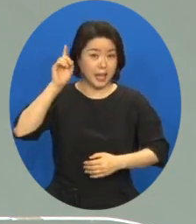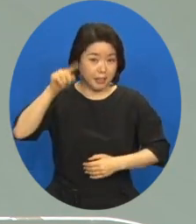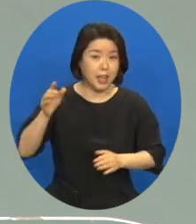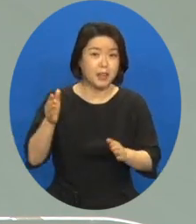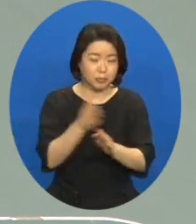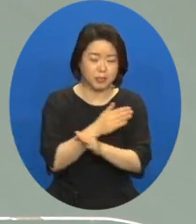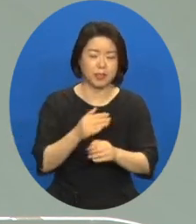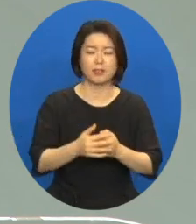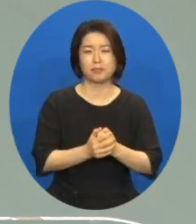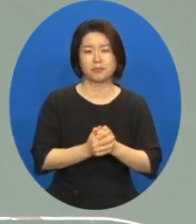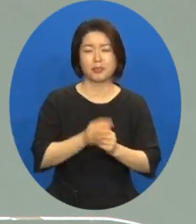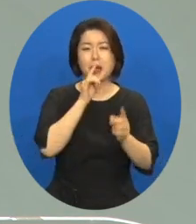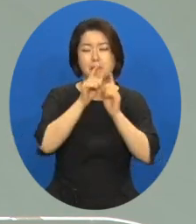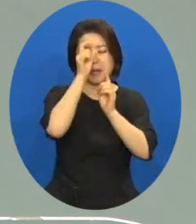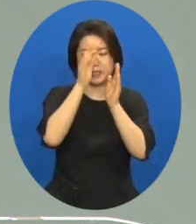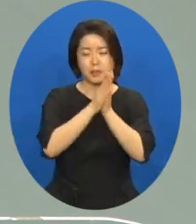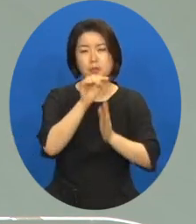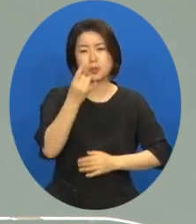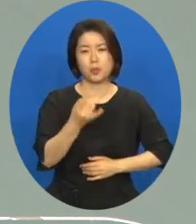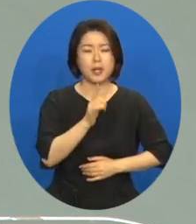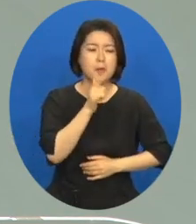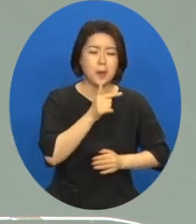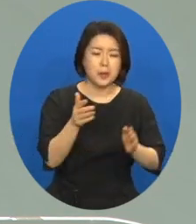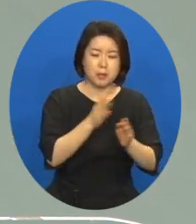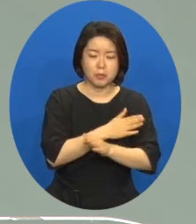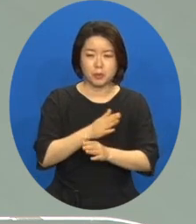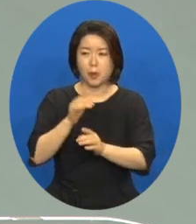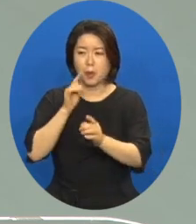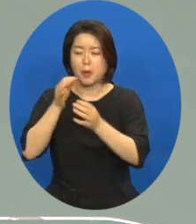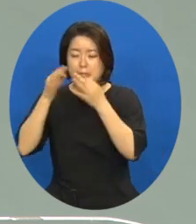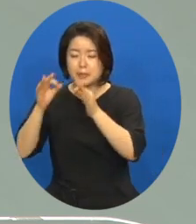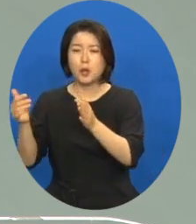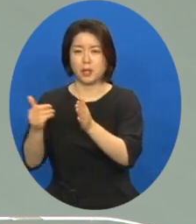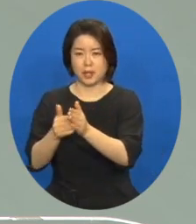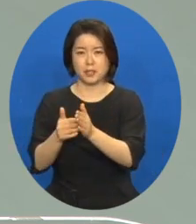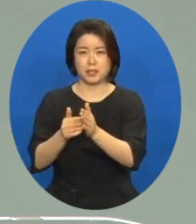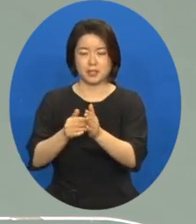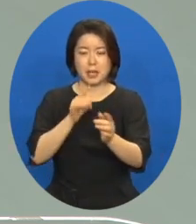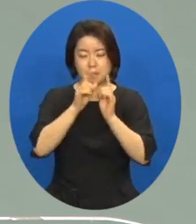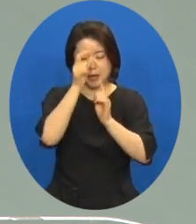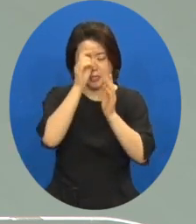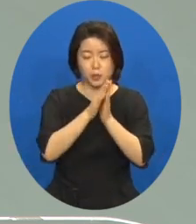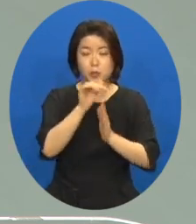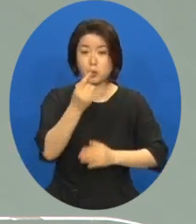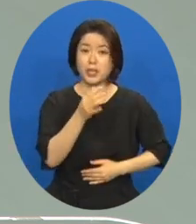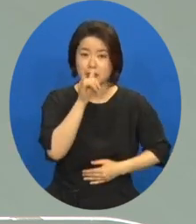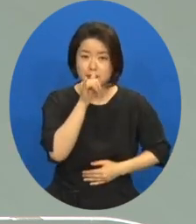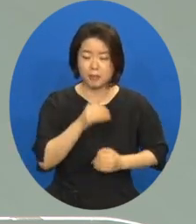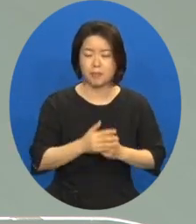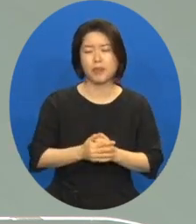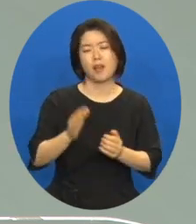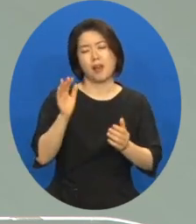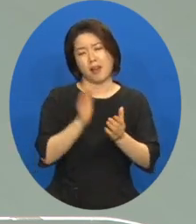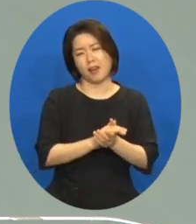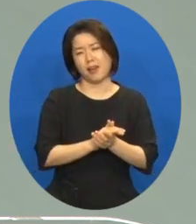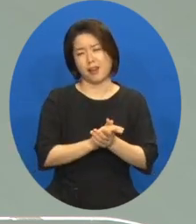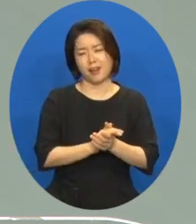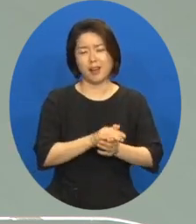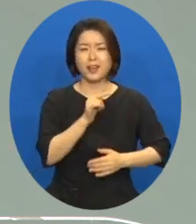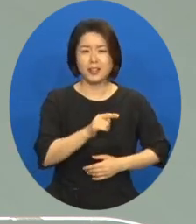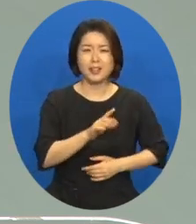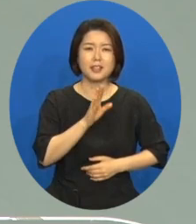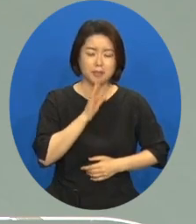내일부터 금요일까지. 와, 하나님, 이 말씀 기도회가 그래서 준비된